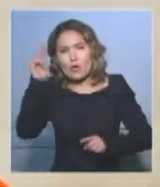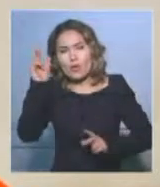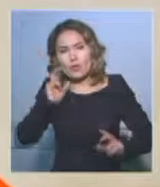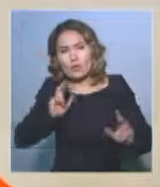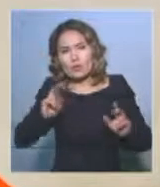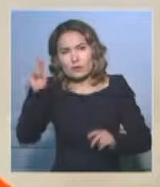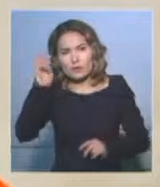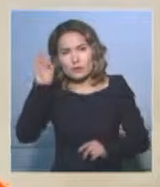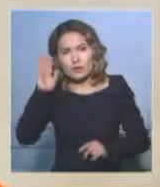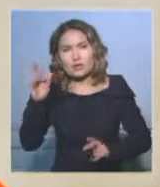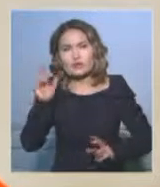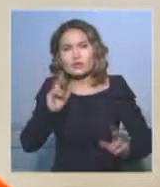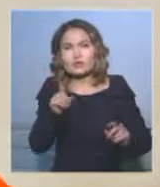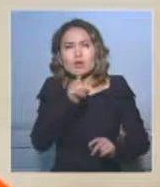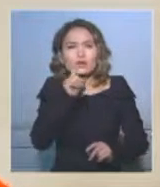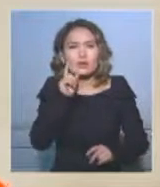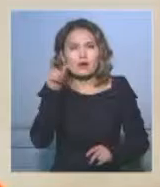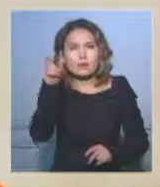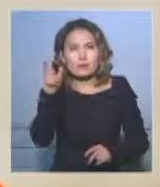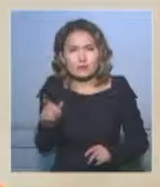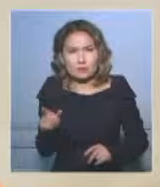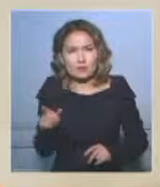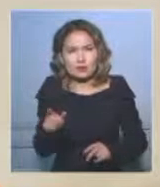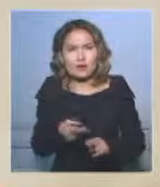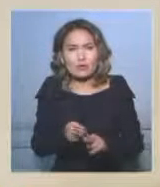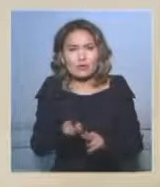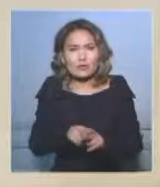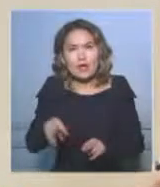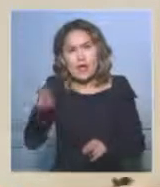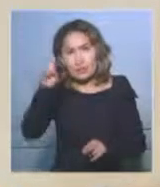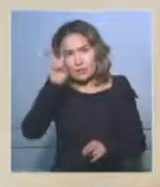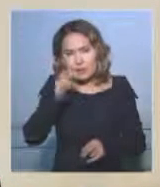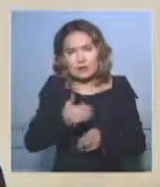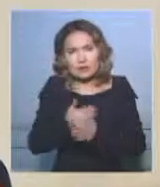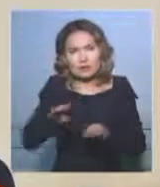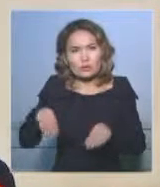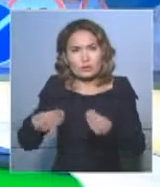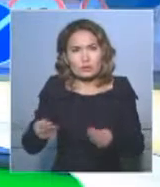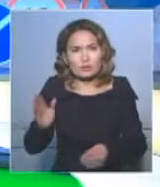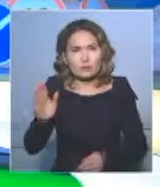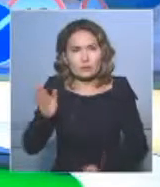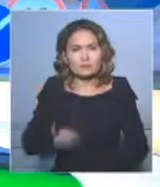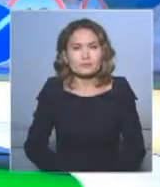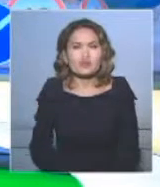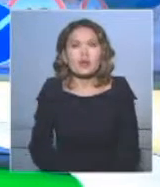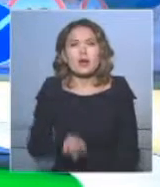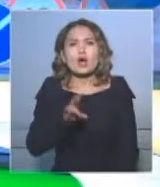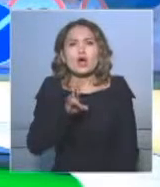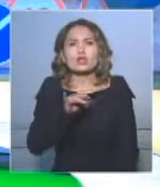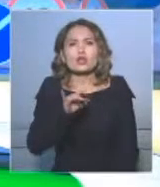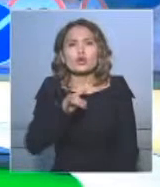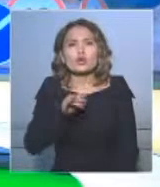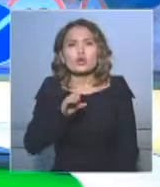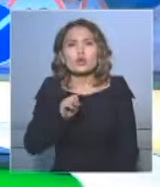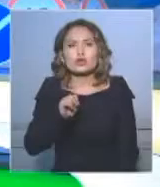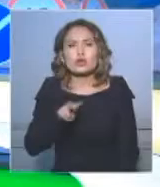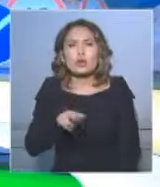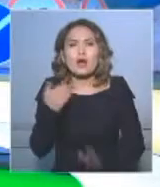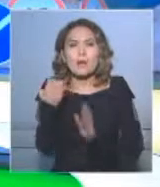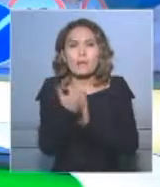жері, жағы, барып келетін жол қаражатын бәрін мемлекет төлейтін болады. Нұрлы жол бағдарламасының